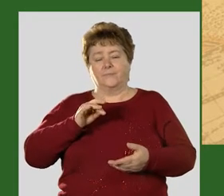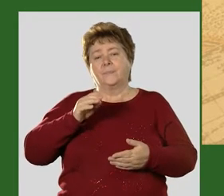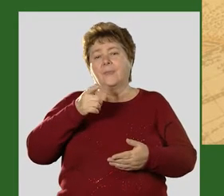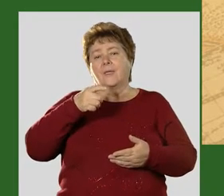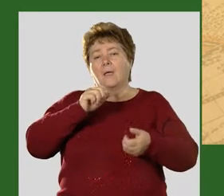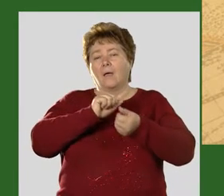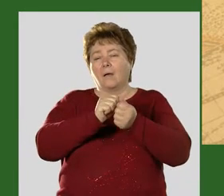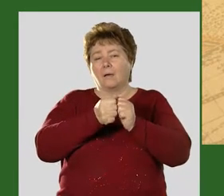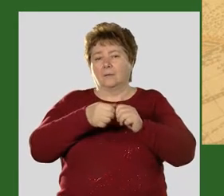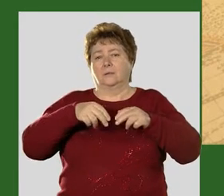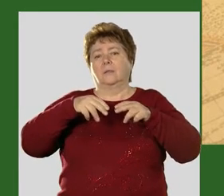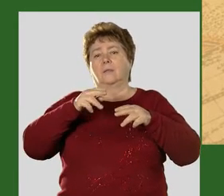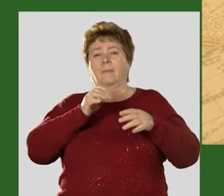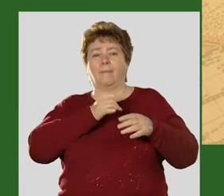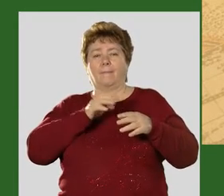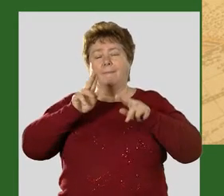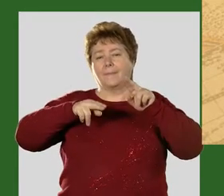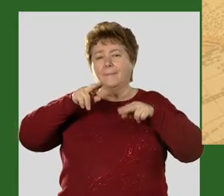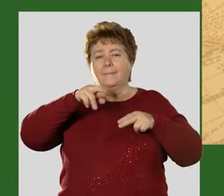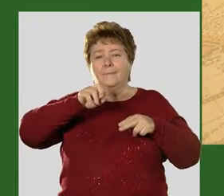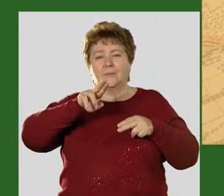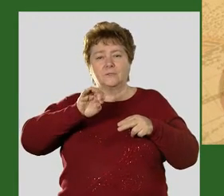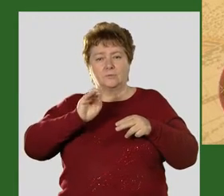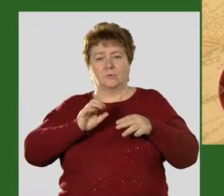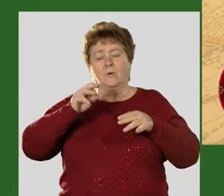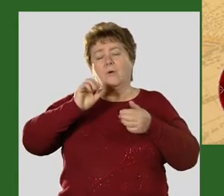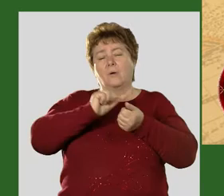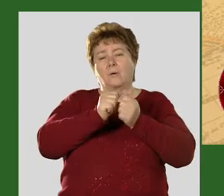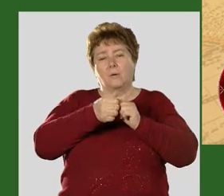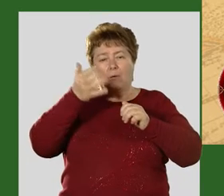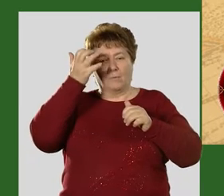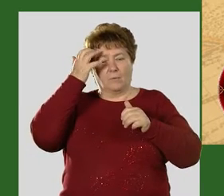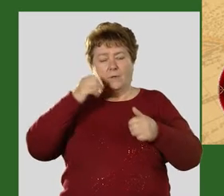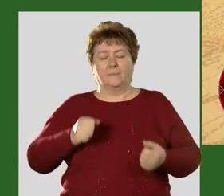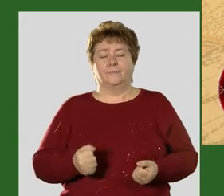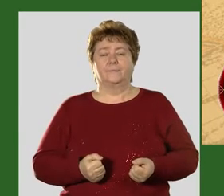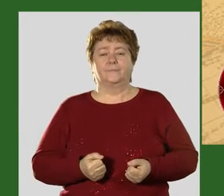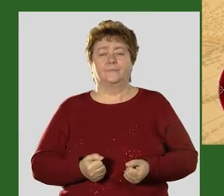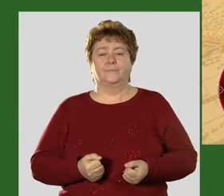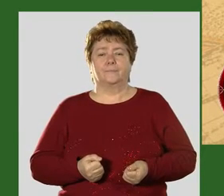Гранит. Известняк, песок, уголь.